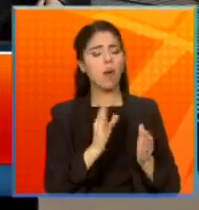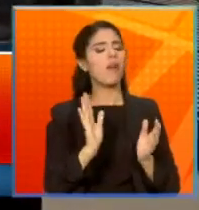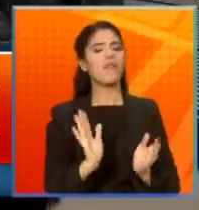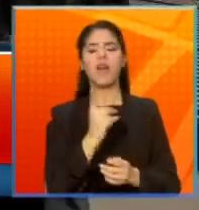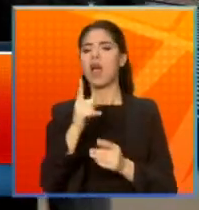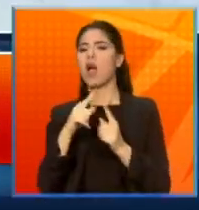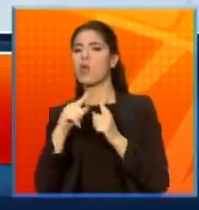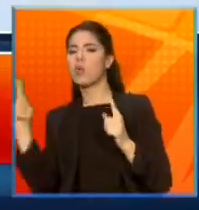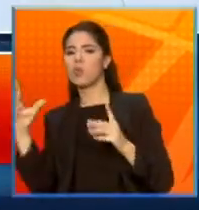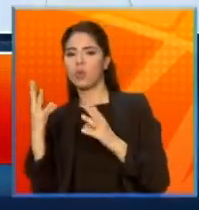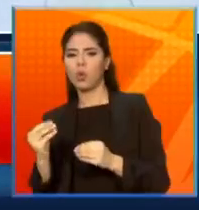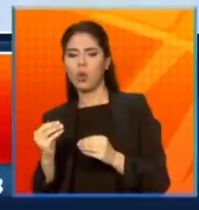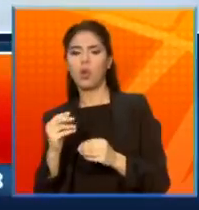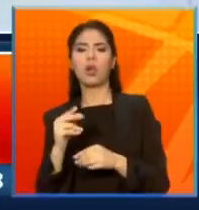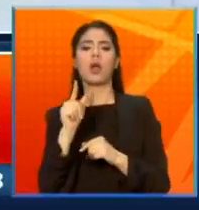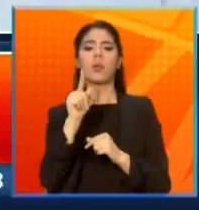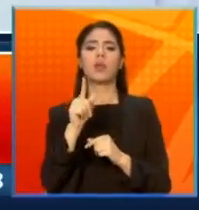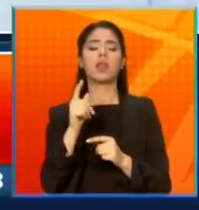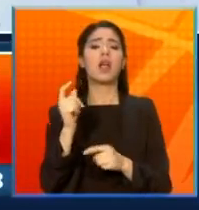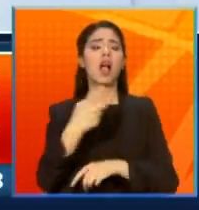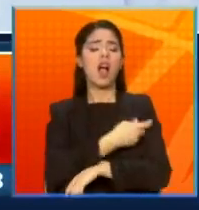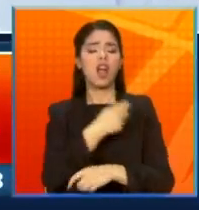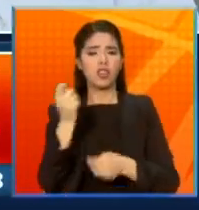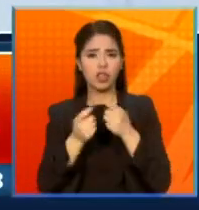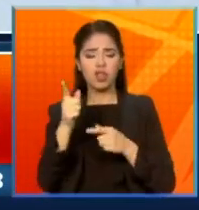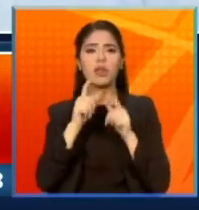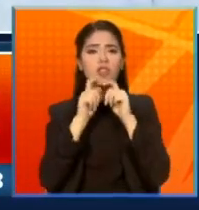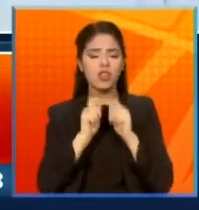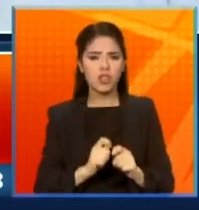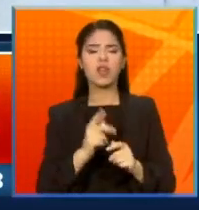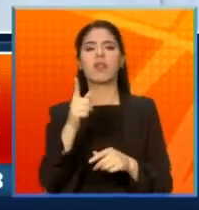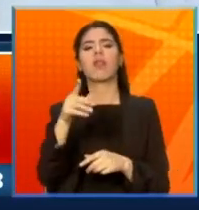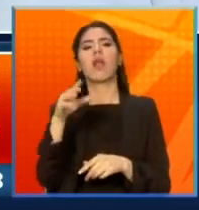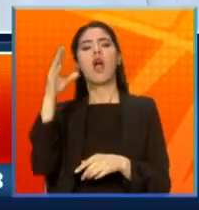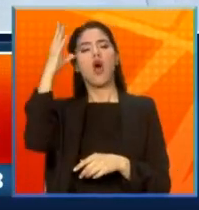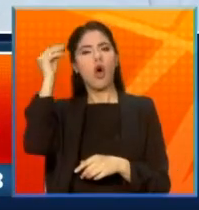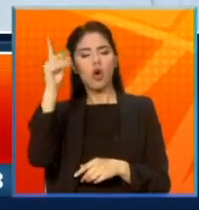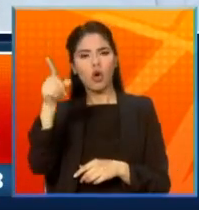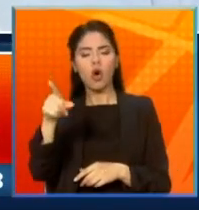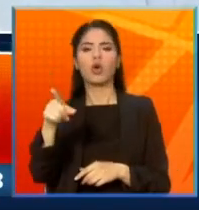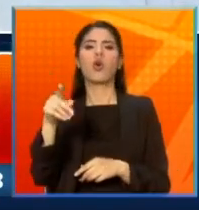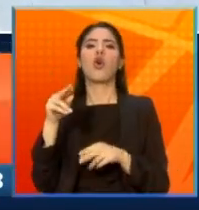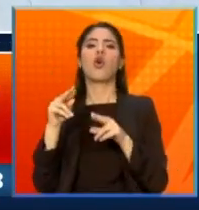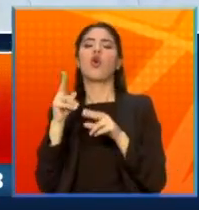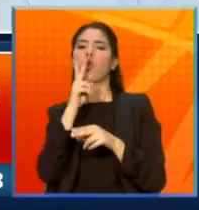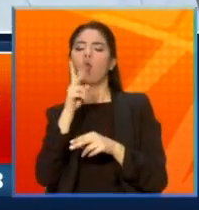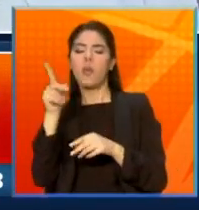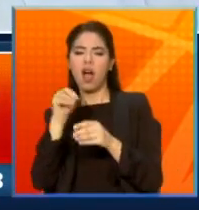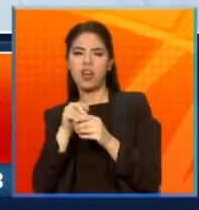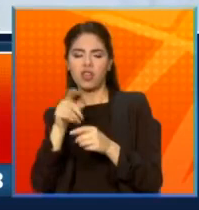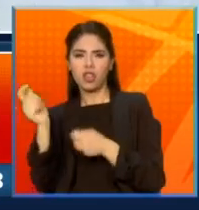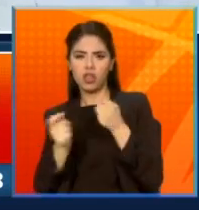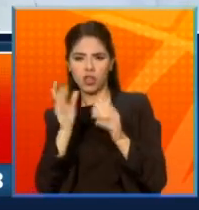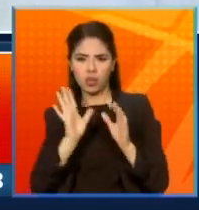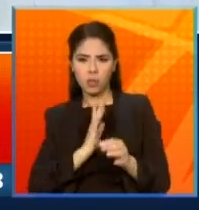uzayabilir. Üretilirse güzel olur. Aşı çalışmaları en çok Çin'de, Hong Kong ve Küba'da yapıldığı söyleniyor. Ama artık da herkes laboratuvarda